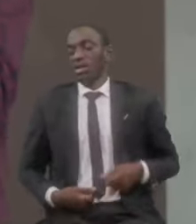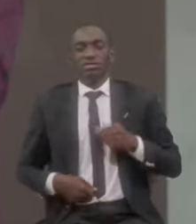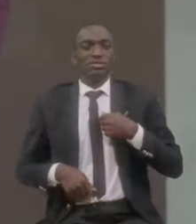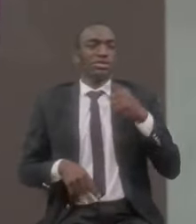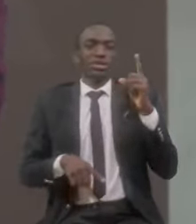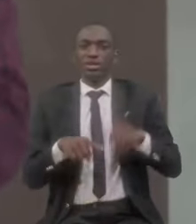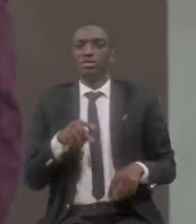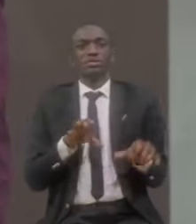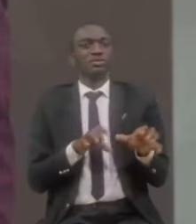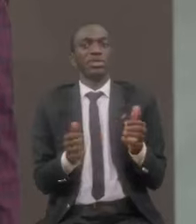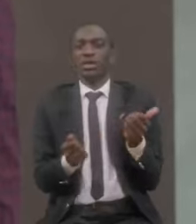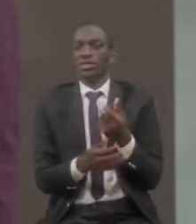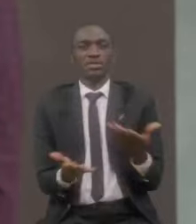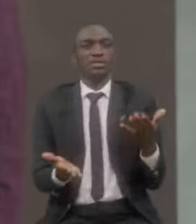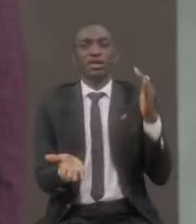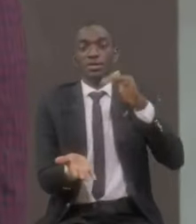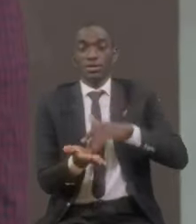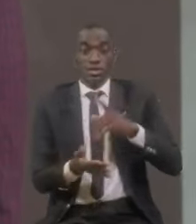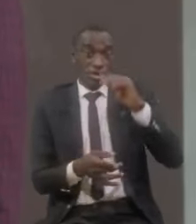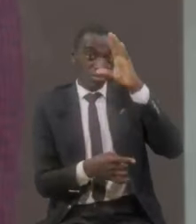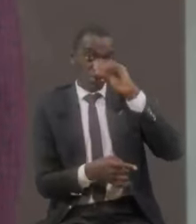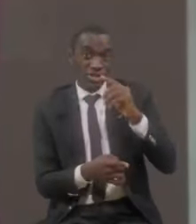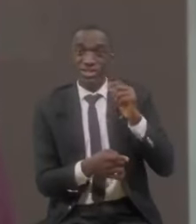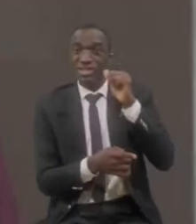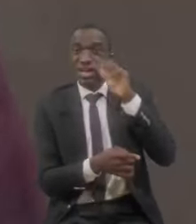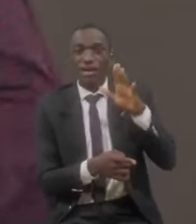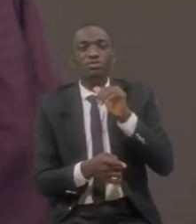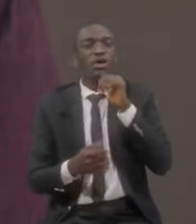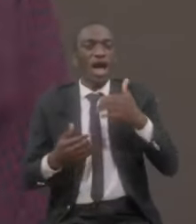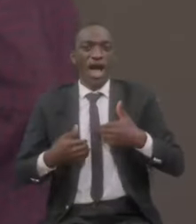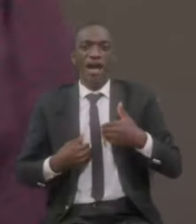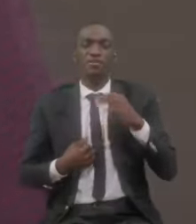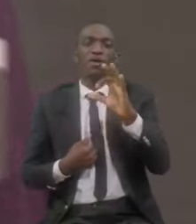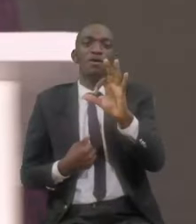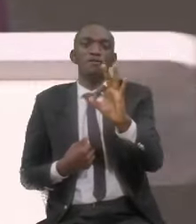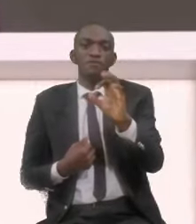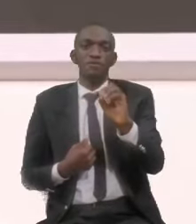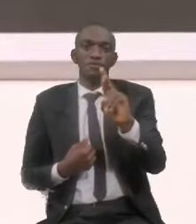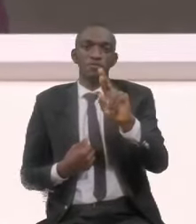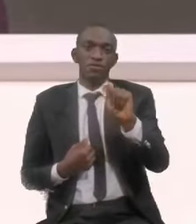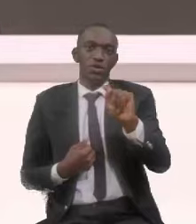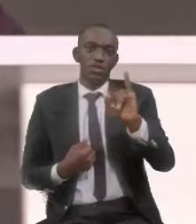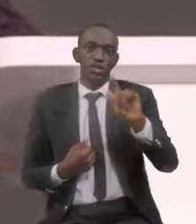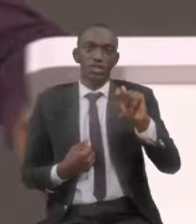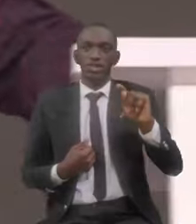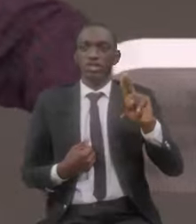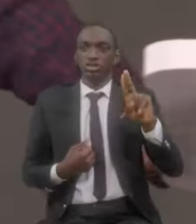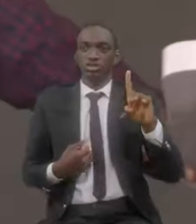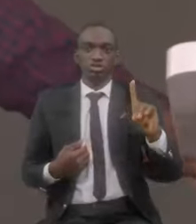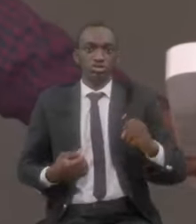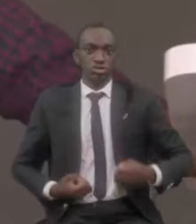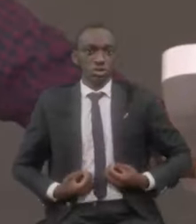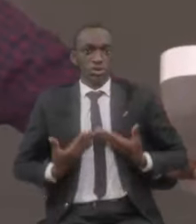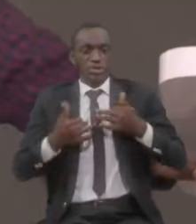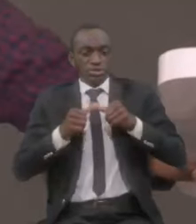peux plus rien faire. Le garçon, la fille, n'a pas la fortitude, la fortitude. Et parce qu'il n'a pas la